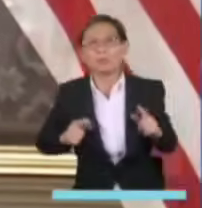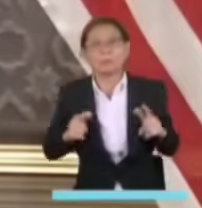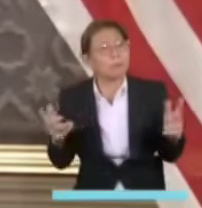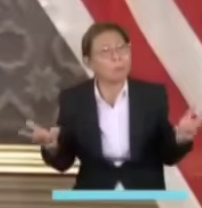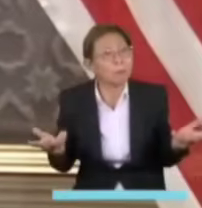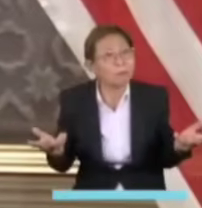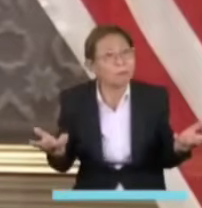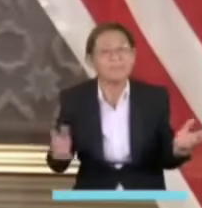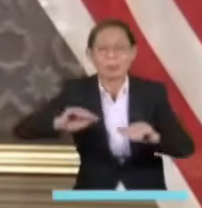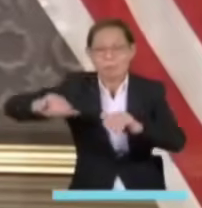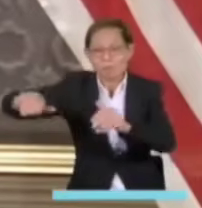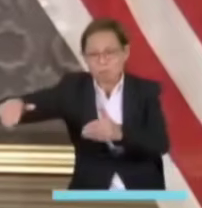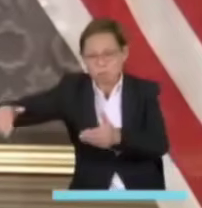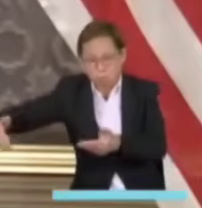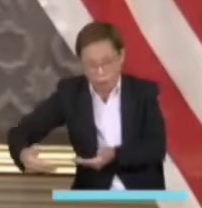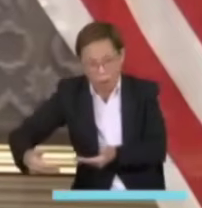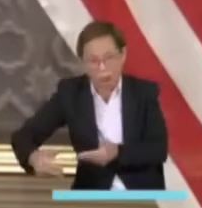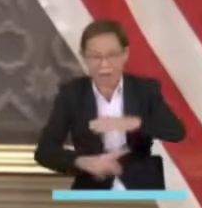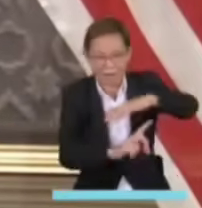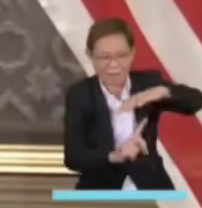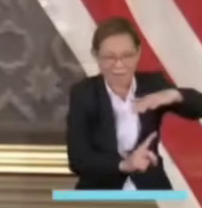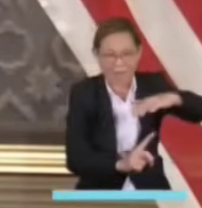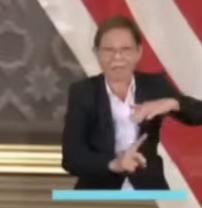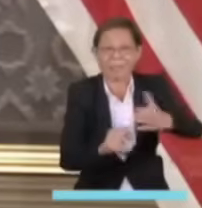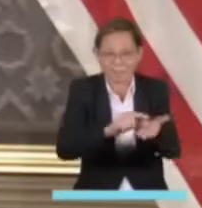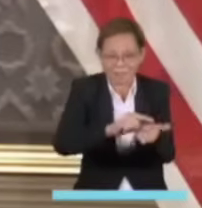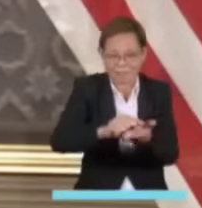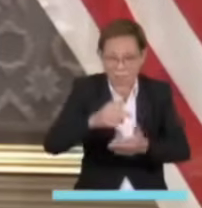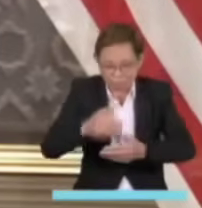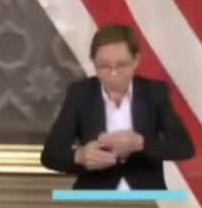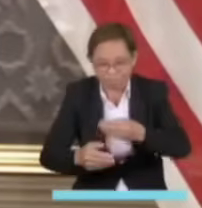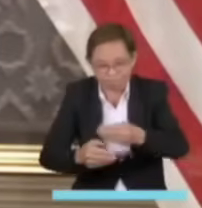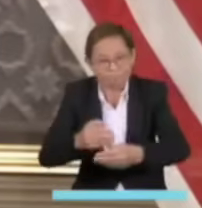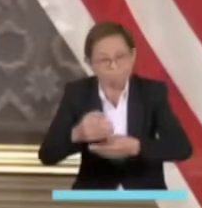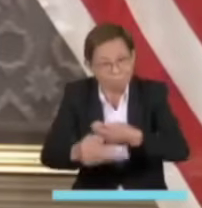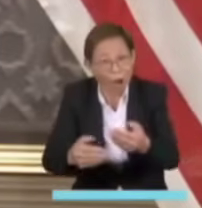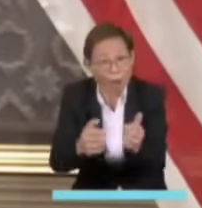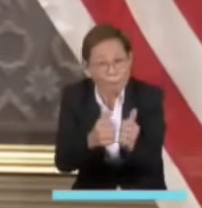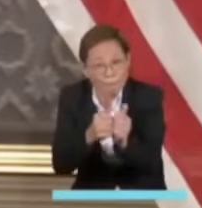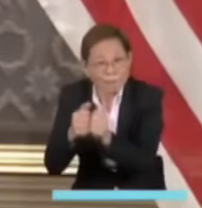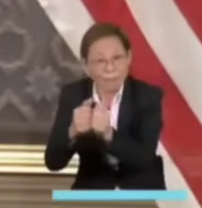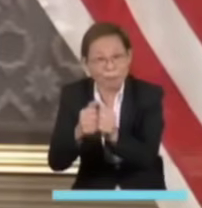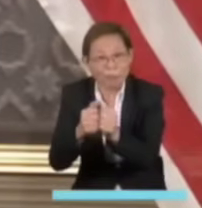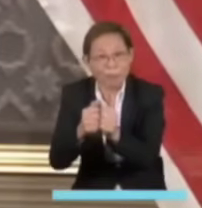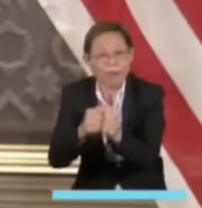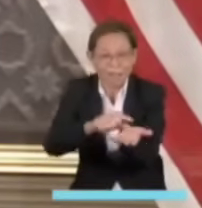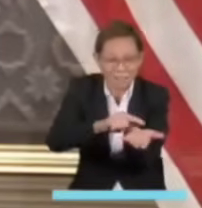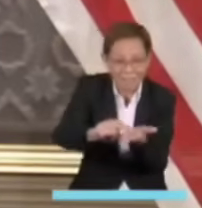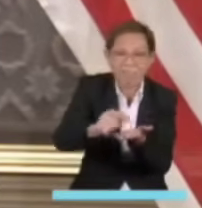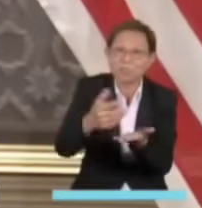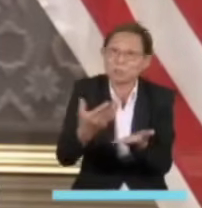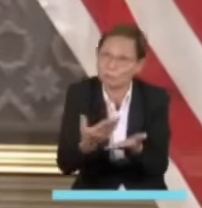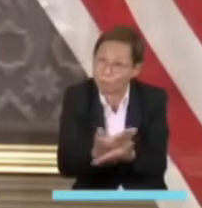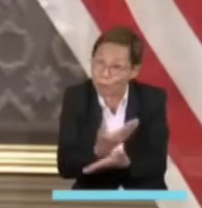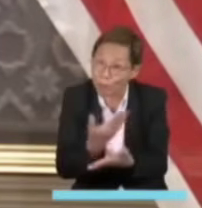swasta. Maka diperkenankan dasar gaji progresif beserta dengan saran gaji